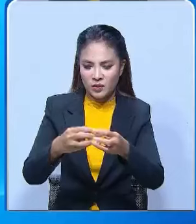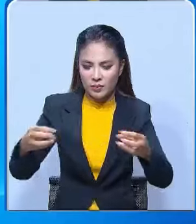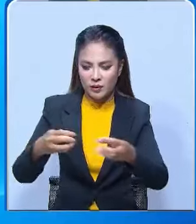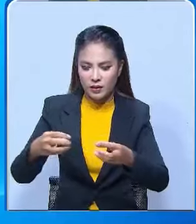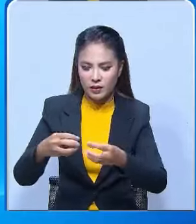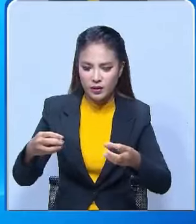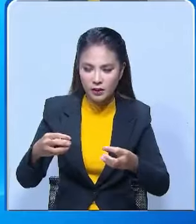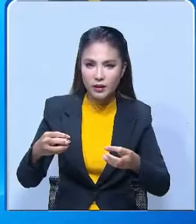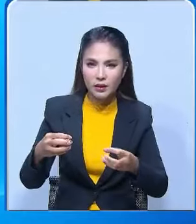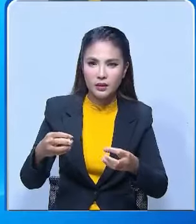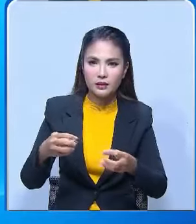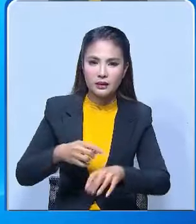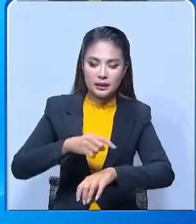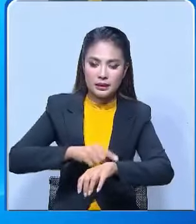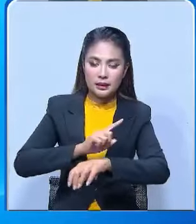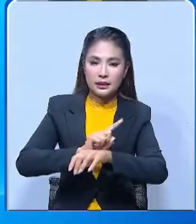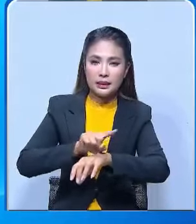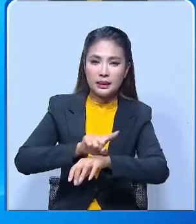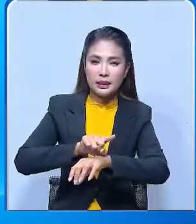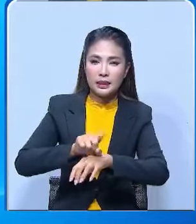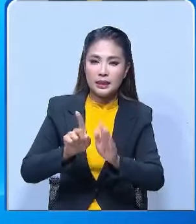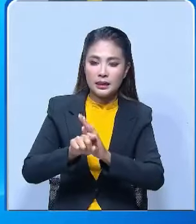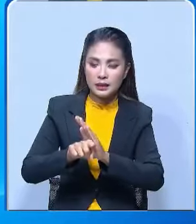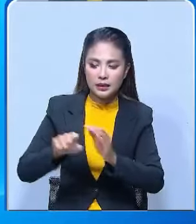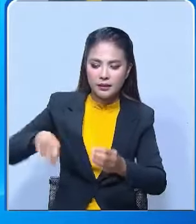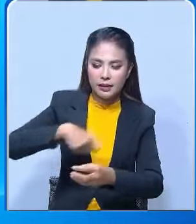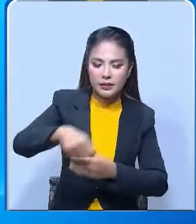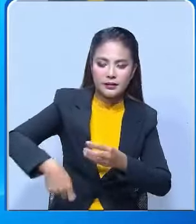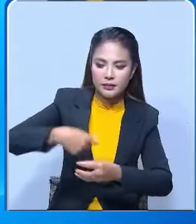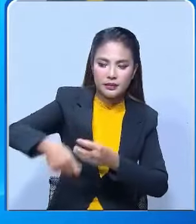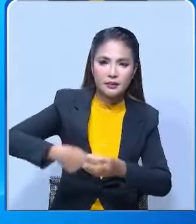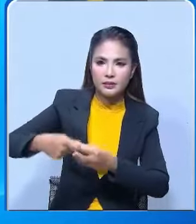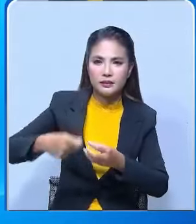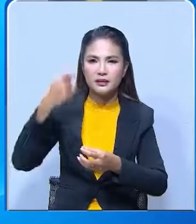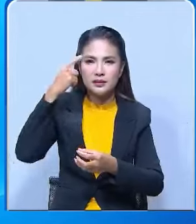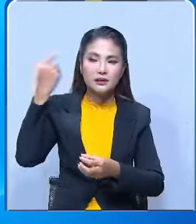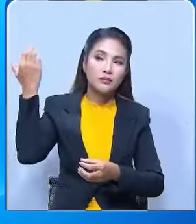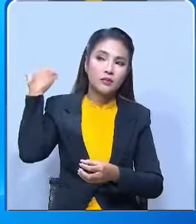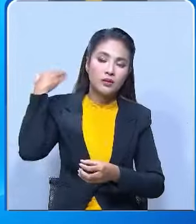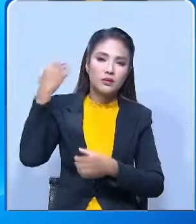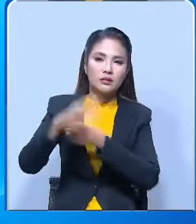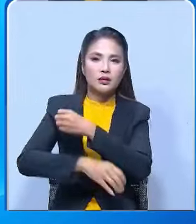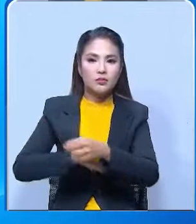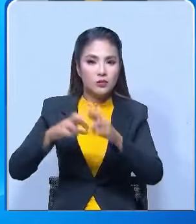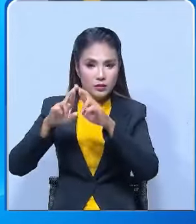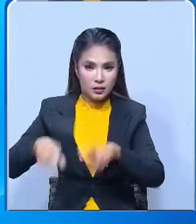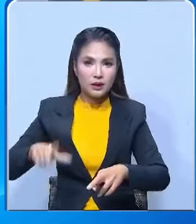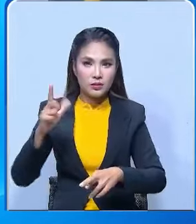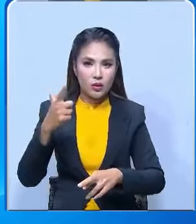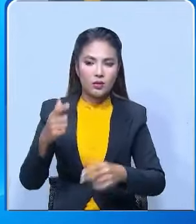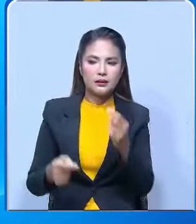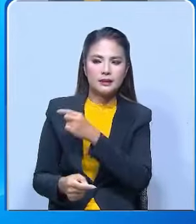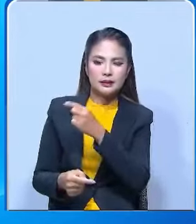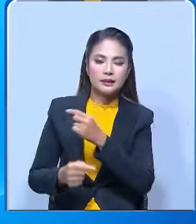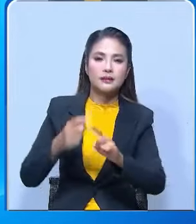ายไฟนะคะส่วนคนร้ายที่ก่อเหตุคาดว่าเป็นคนเดียวกับที่เคยก่อเหตุชิงทรัพย์ร้านทองร้านนี้เลยเมื่อมีน